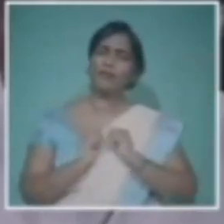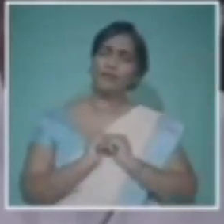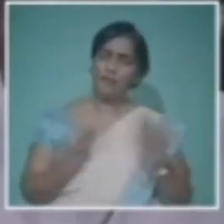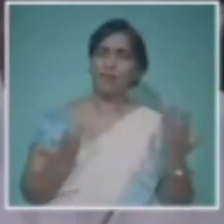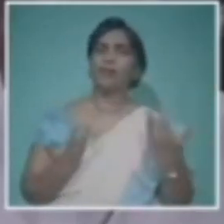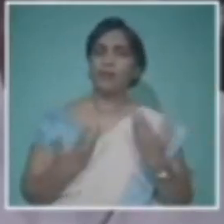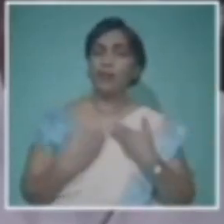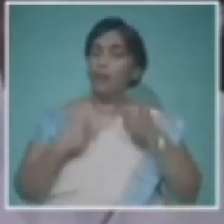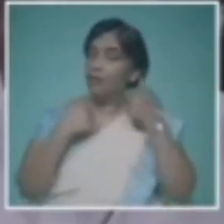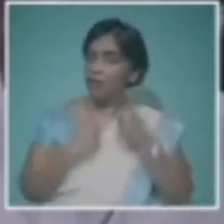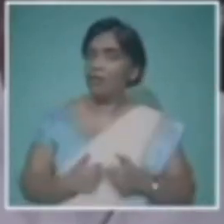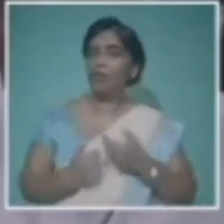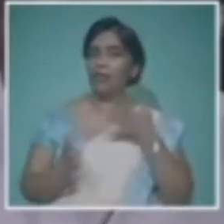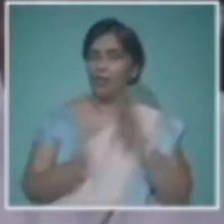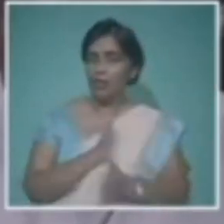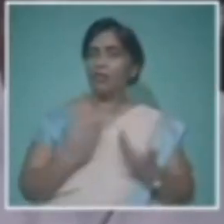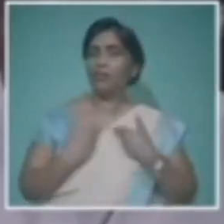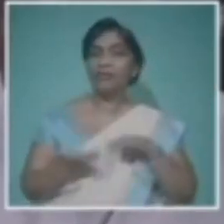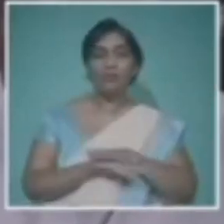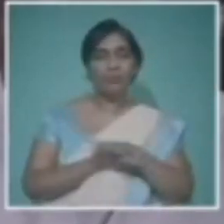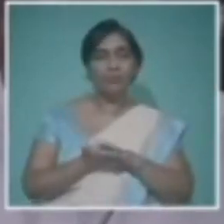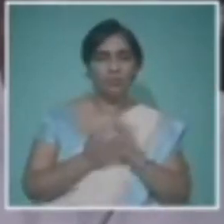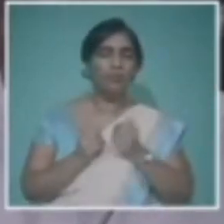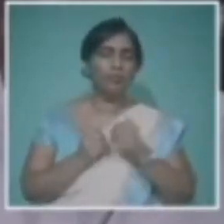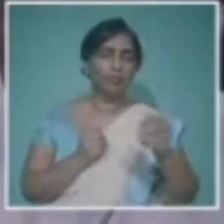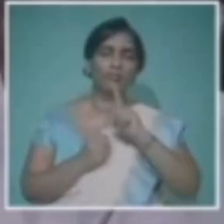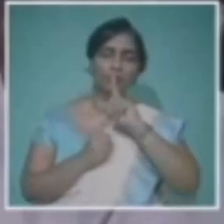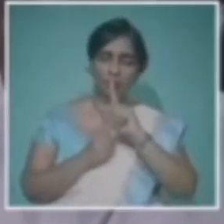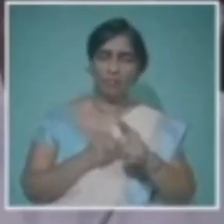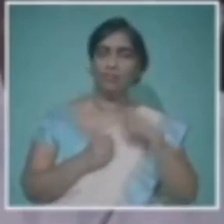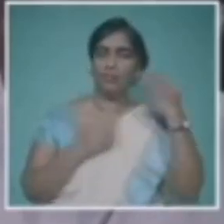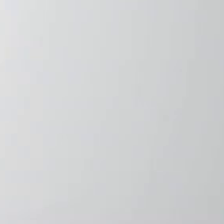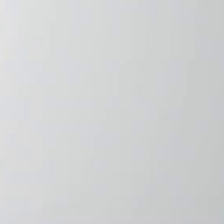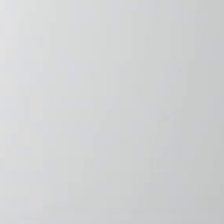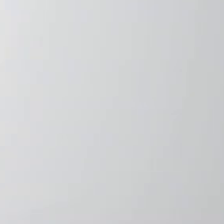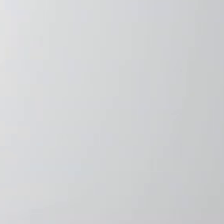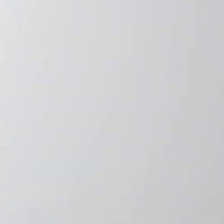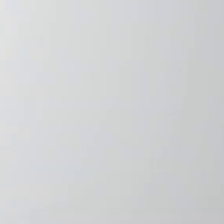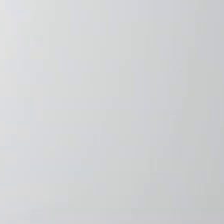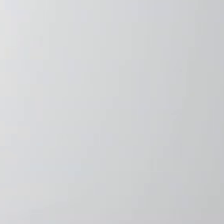අපි හරියට විච්ච වැරද්ද නිවැරදි කරගනිමු කියලා ප්‍රකාශ කරමින් මන්නේ යන්න වෙනවා